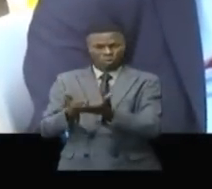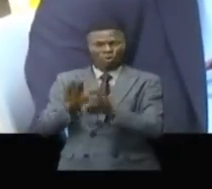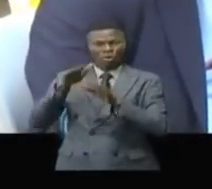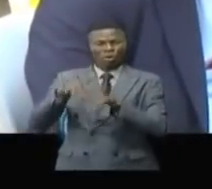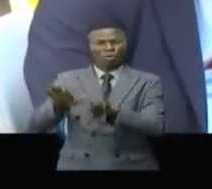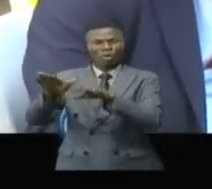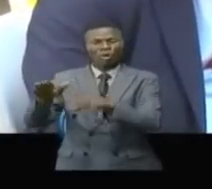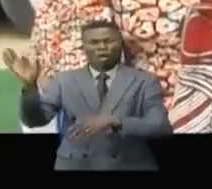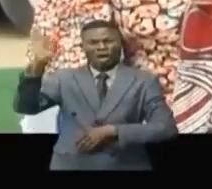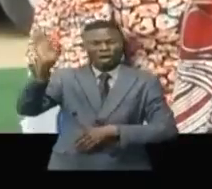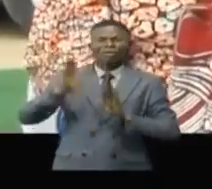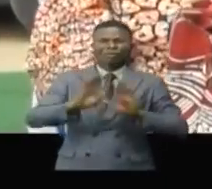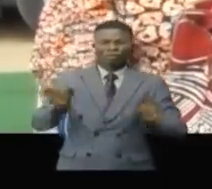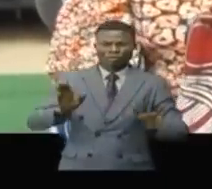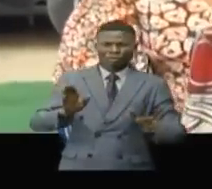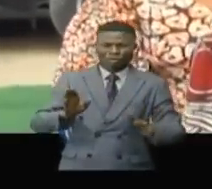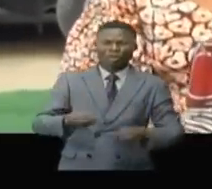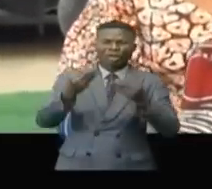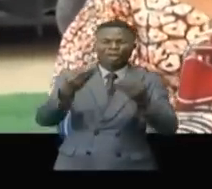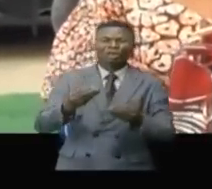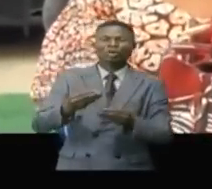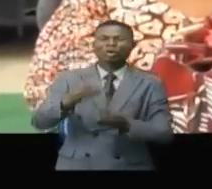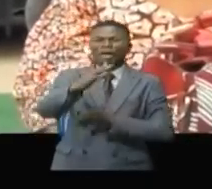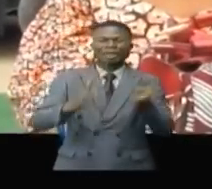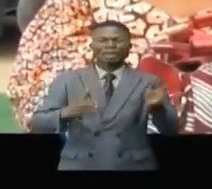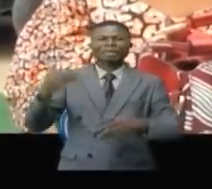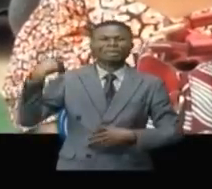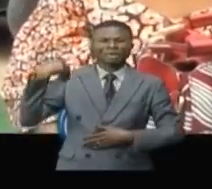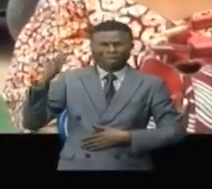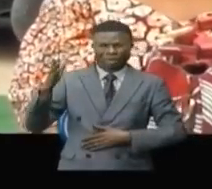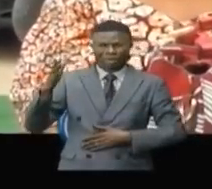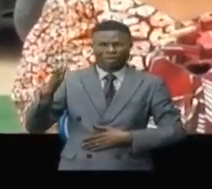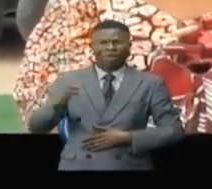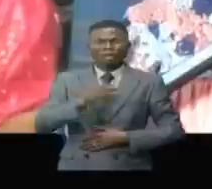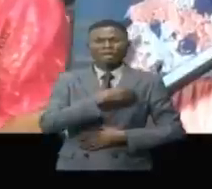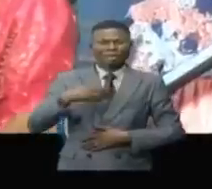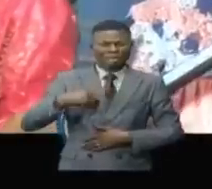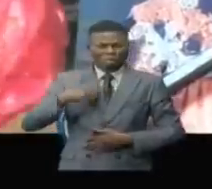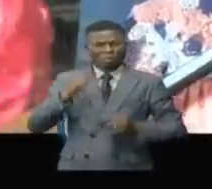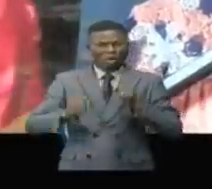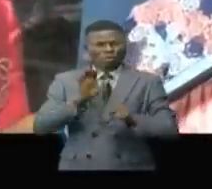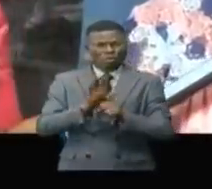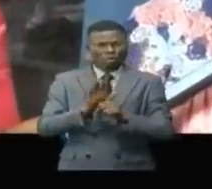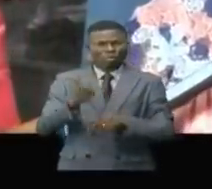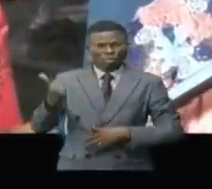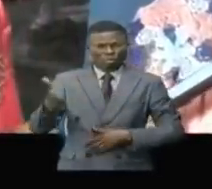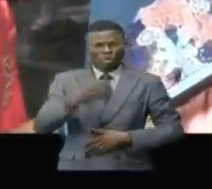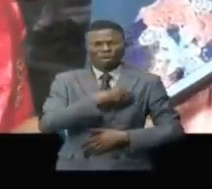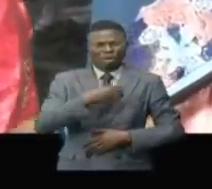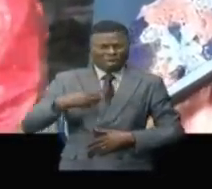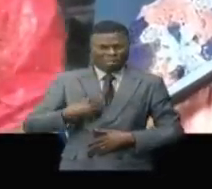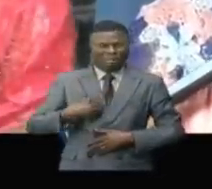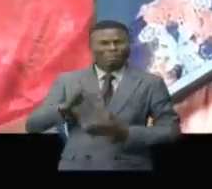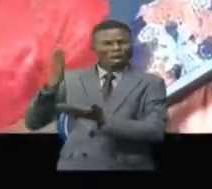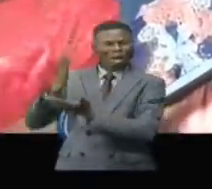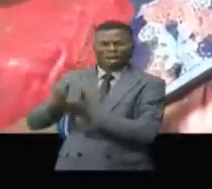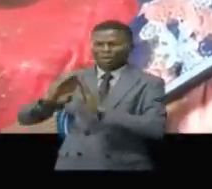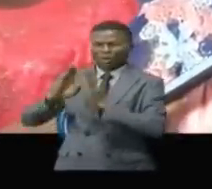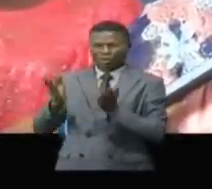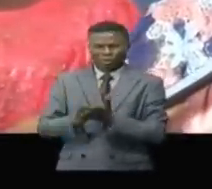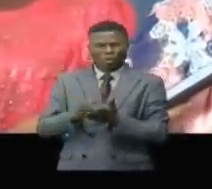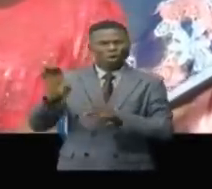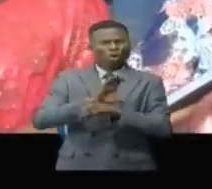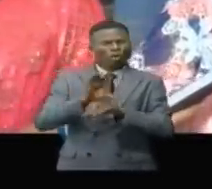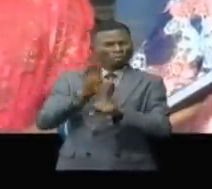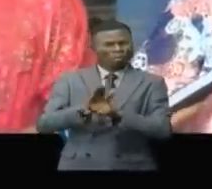la forêt capable de rentabiliser les recettes de l'État. Ces femmes sont des braves femmes. Elles ont tout laissé. Elles ont beaucoup